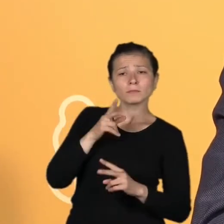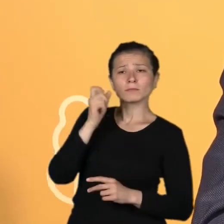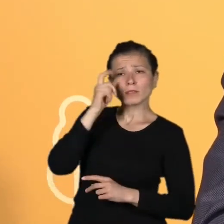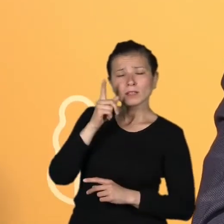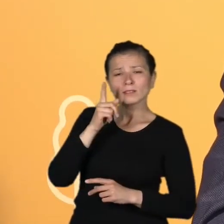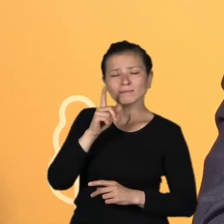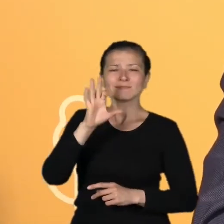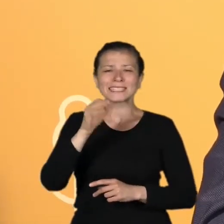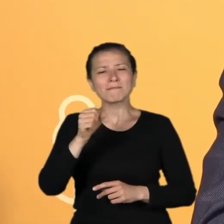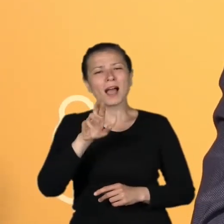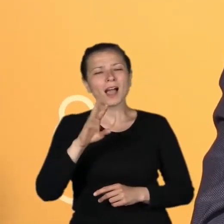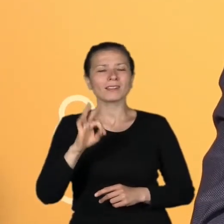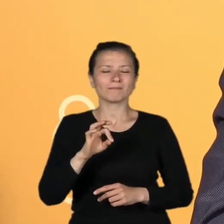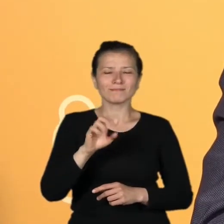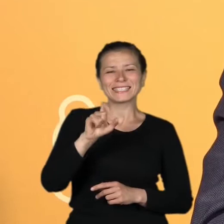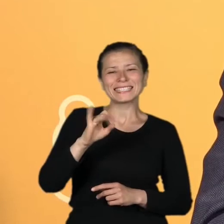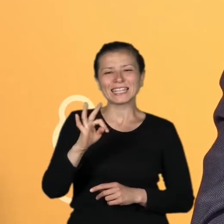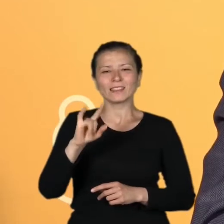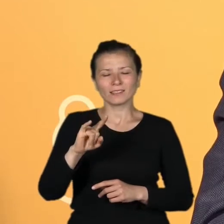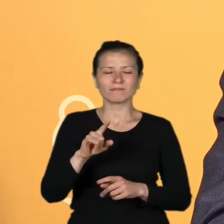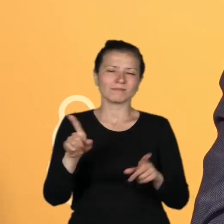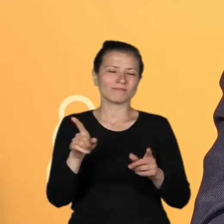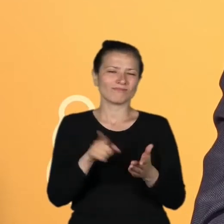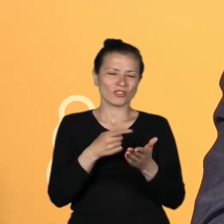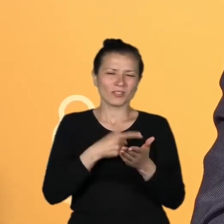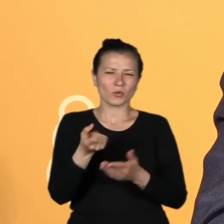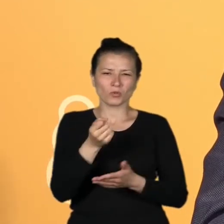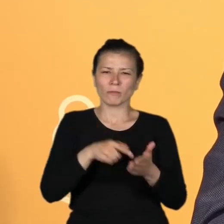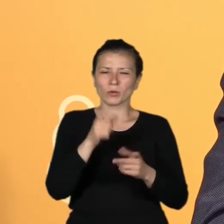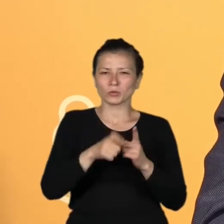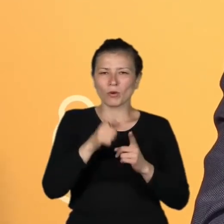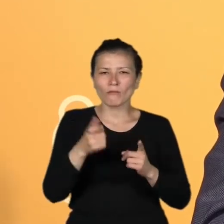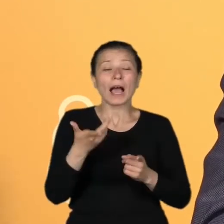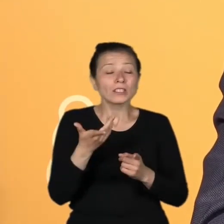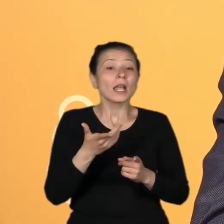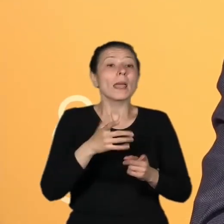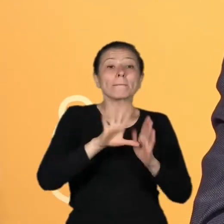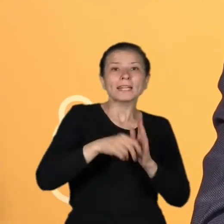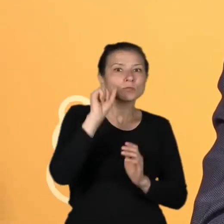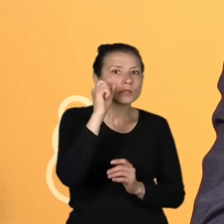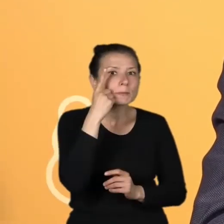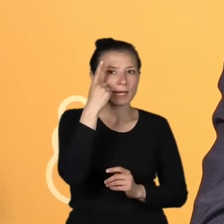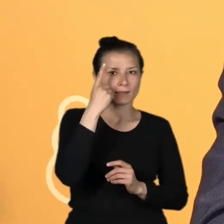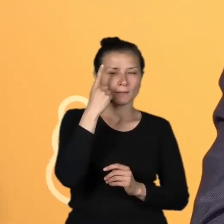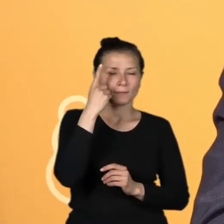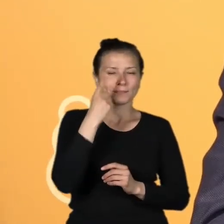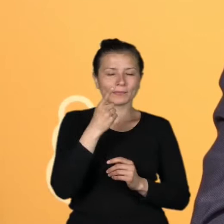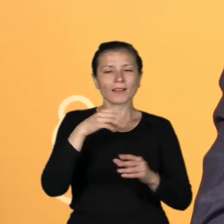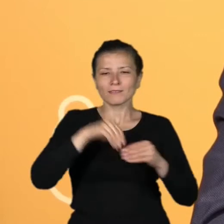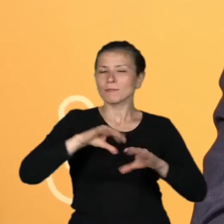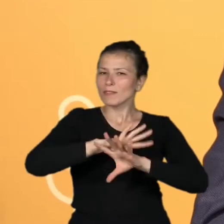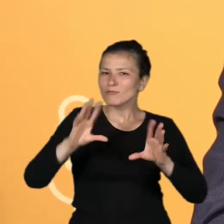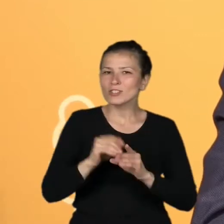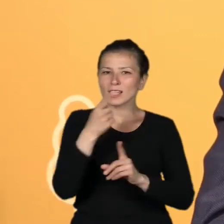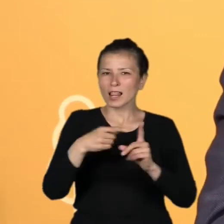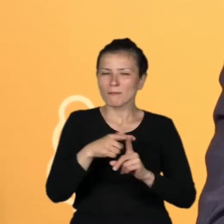takiej powiedzmy smart city, tam też często się tego używa, czyli z takiego miasta może nie inteligentnego, ale sprytnego, no to ono te wszystkie elementy musi wziąć